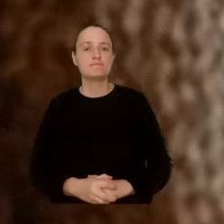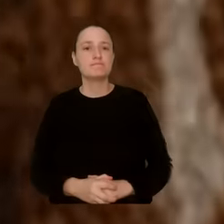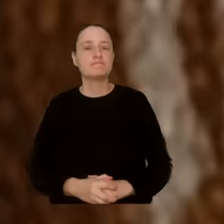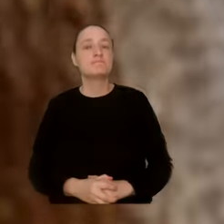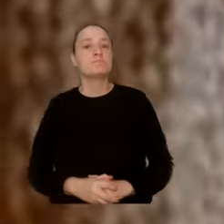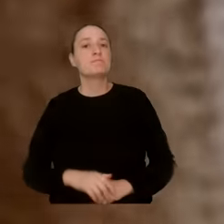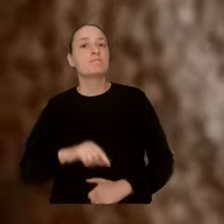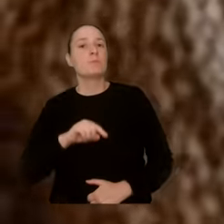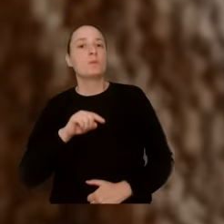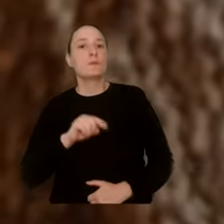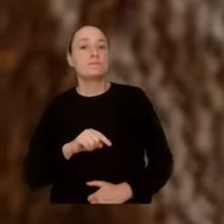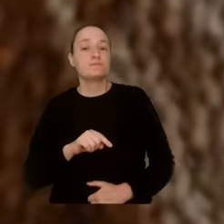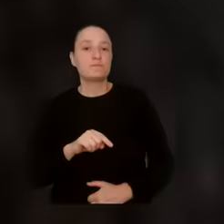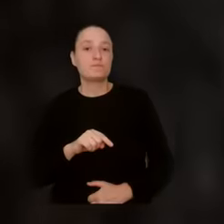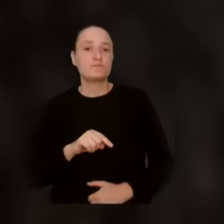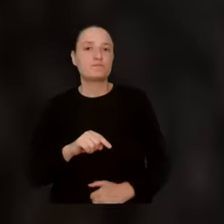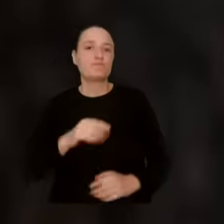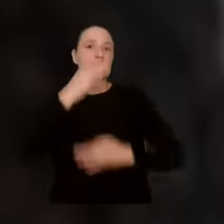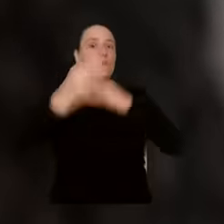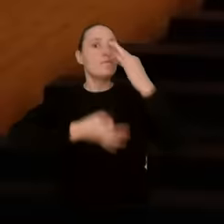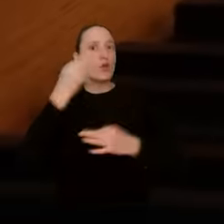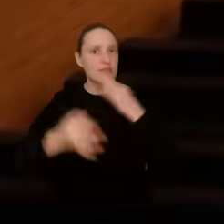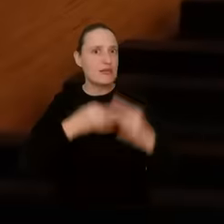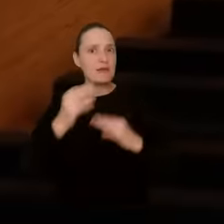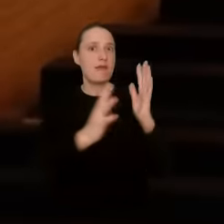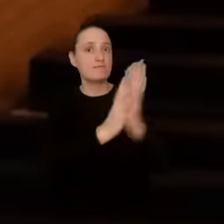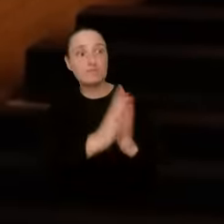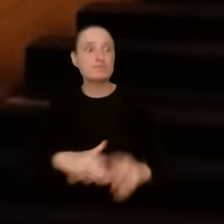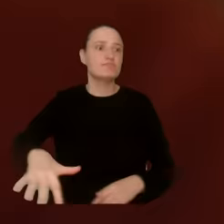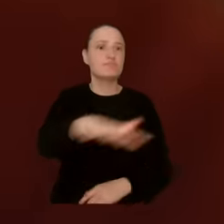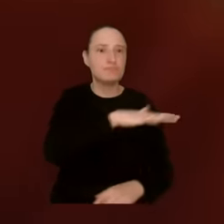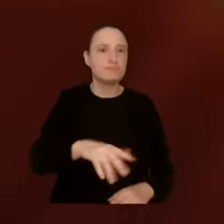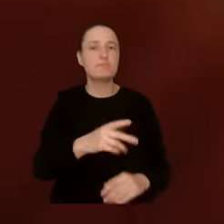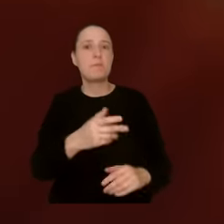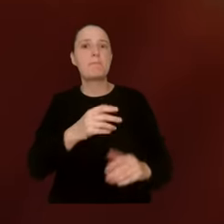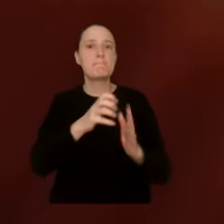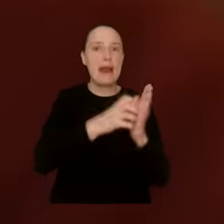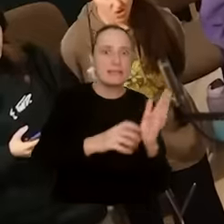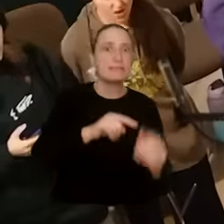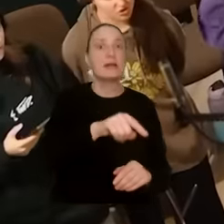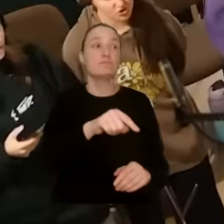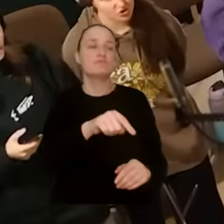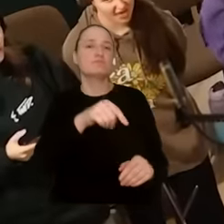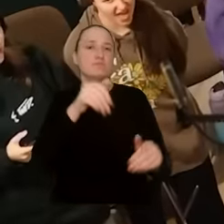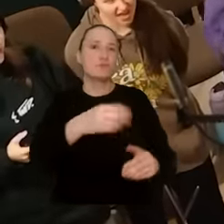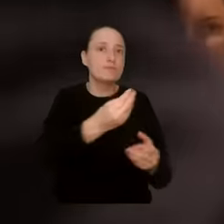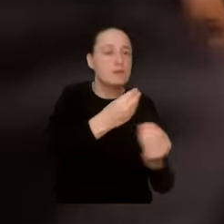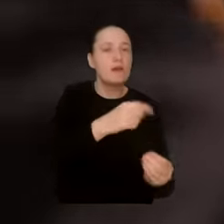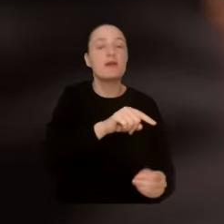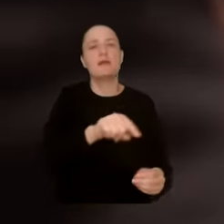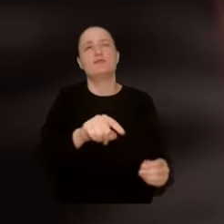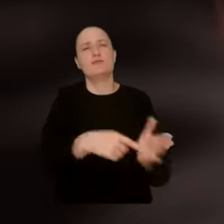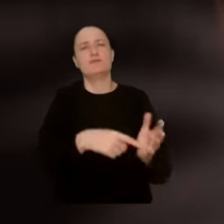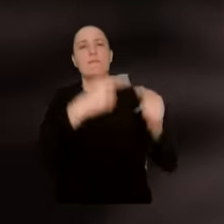Matko, w lesie są maliny, niechaj idą w las dziewczyny. Która więcej malin zbierze, te za żonę pan wybierze, pisał niegdyś Juliusz Słowacki.